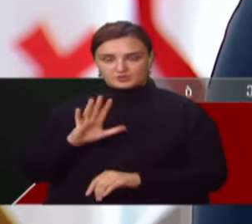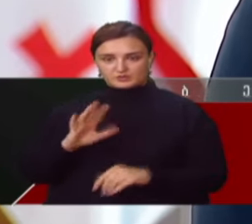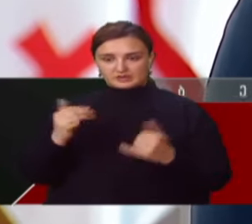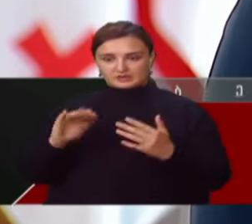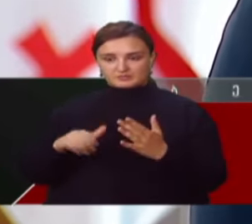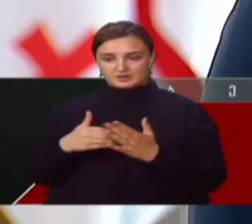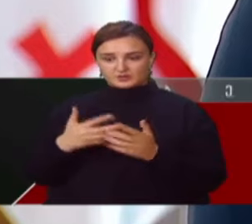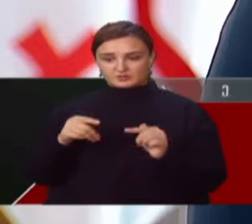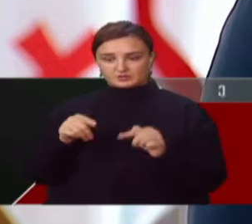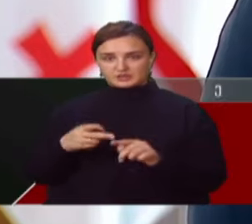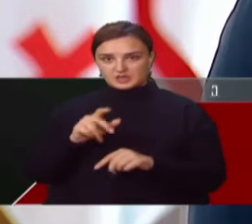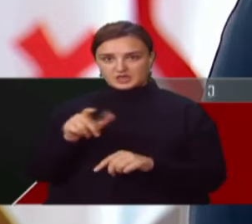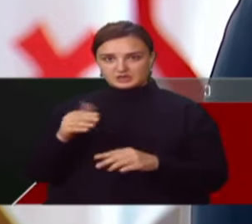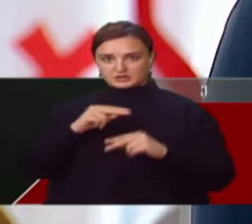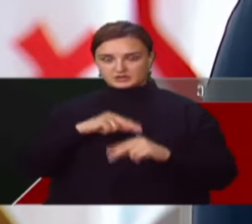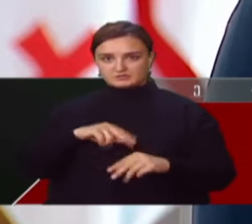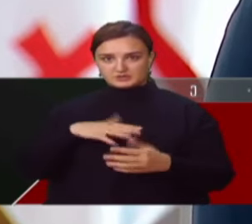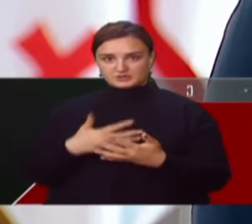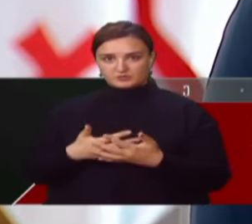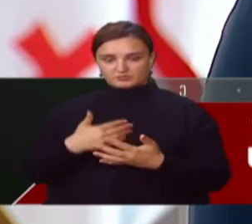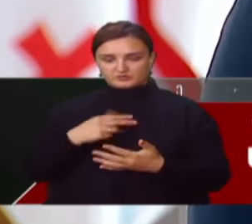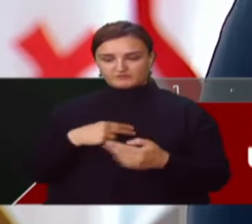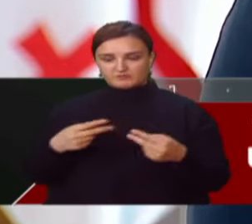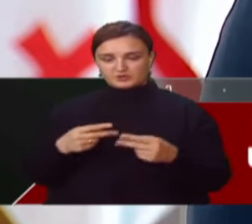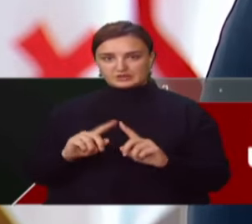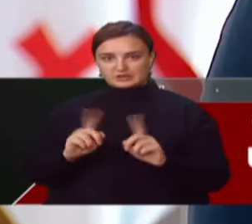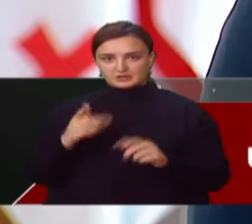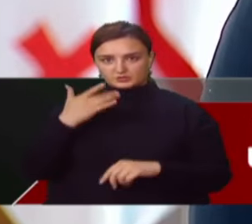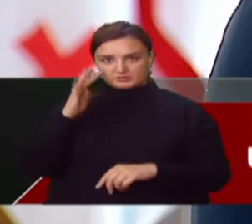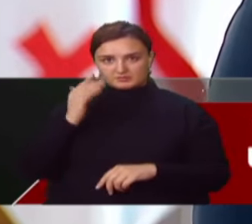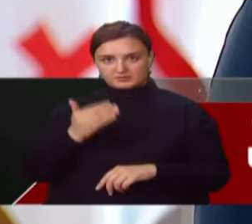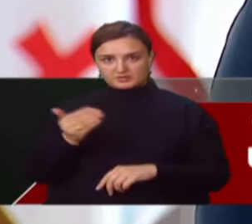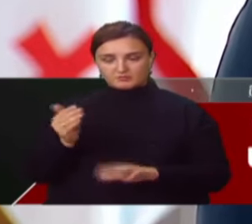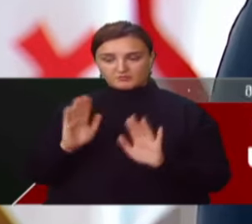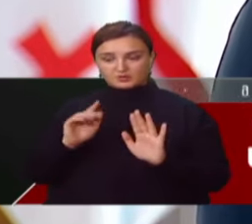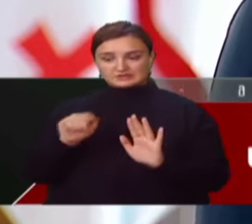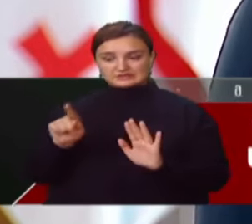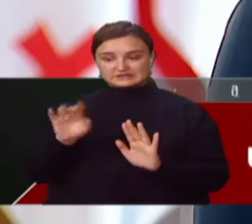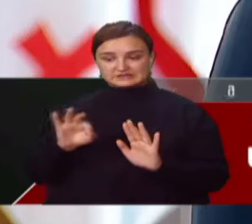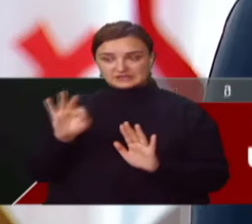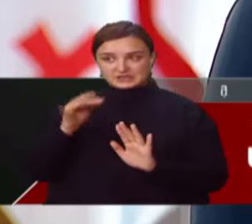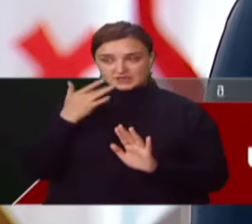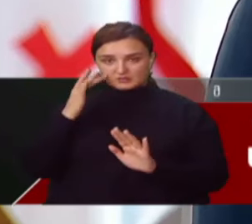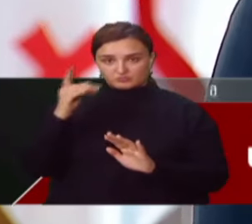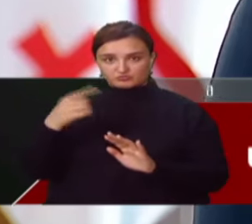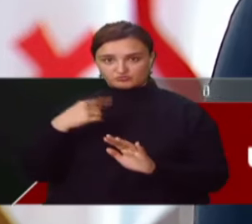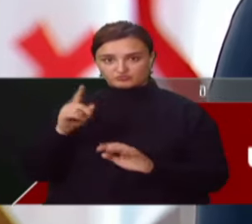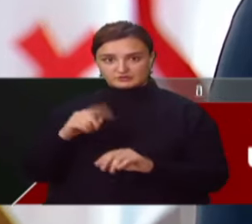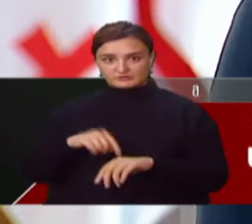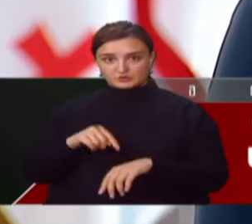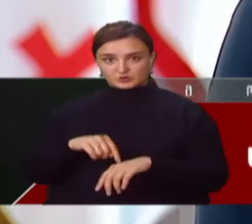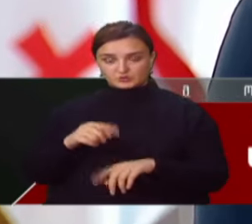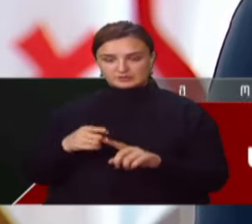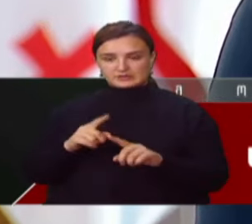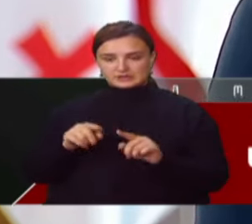დღემდე მოვაღწიეთ, არის ამ ხალხის დამსახურება ჩვენი პარტნიორების და განსაკუთრებით ამერიკელების. ხოლო ის, რასაც ჩვენ ამერიკელების მიმართ ვიჩენთ, არის